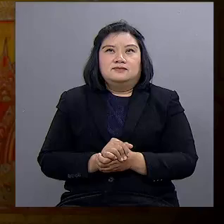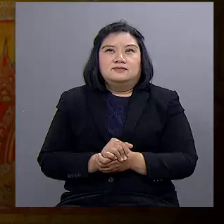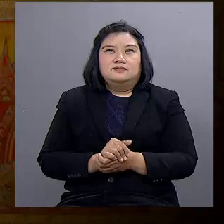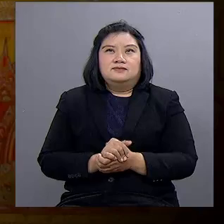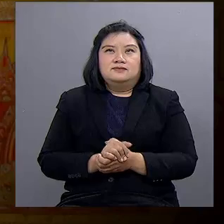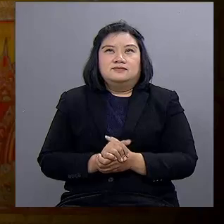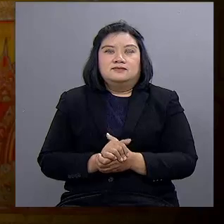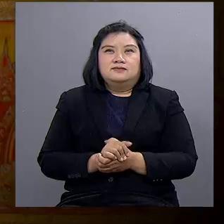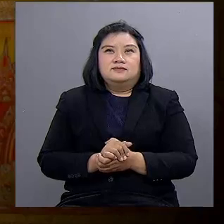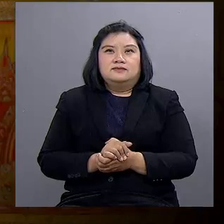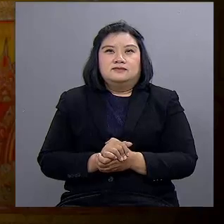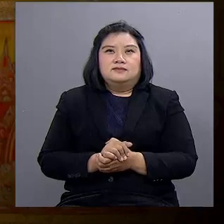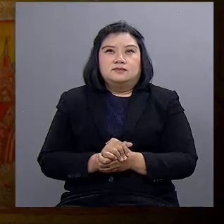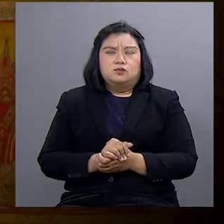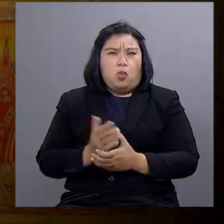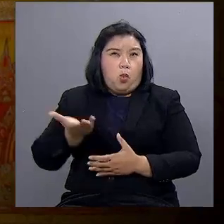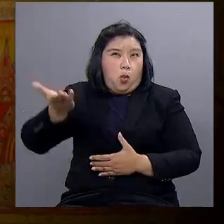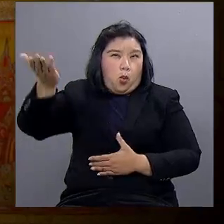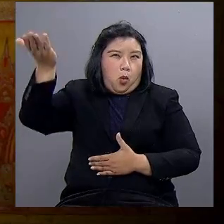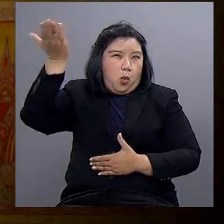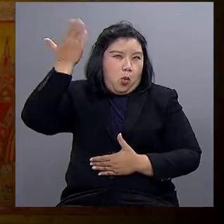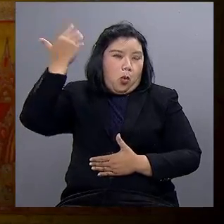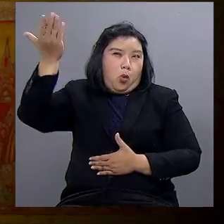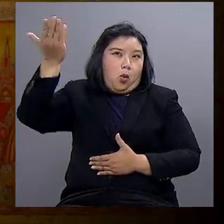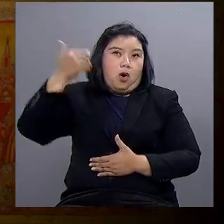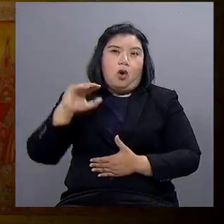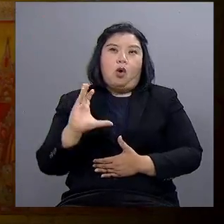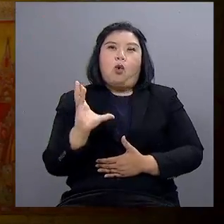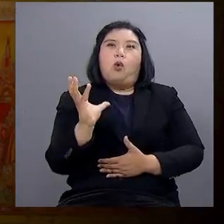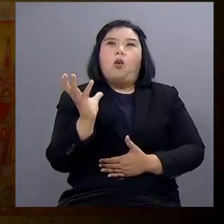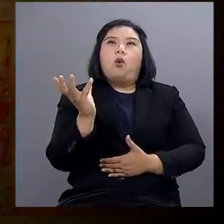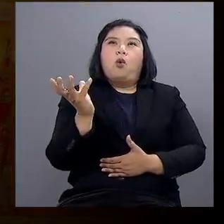เมื่อสมัยจักรวาลถูกแบ่งเป็น3โลก